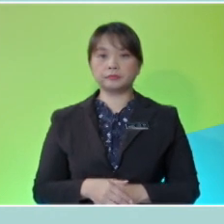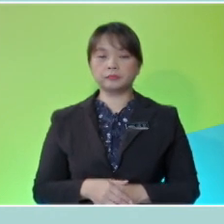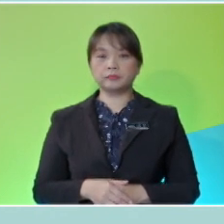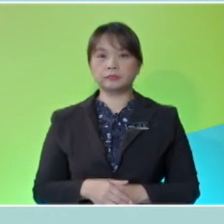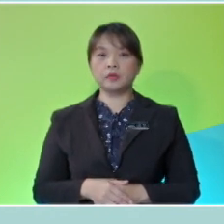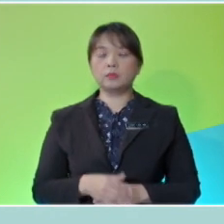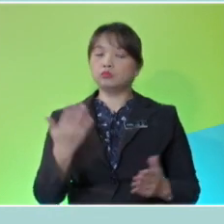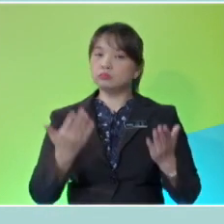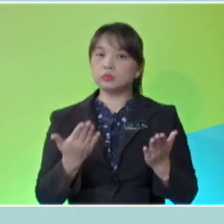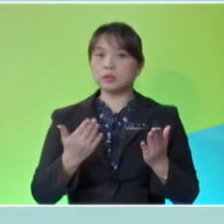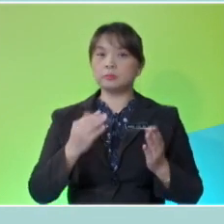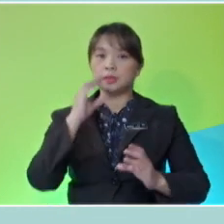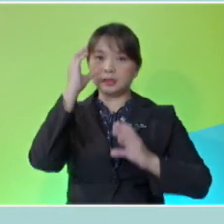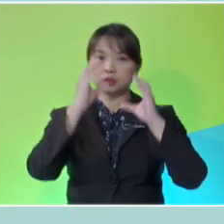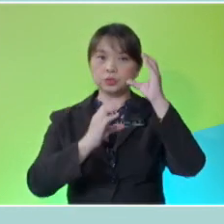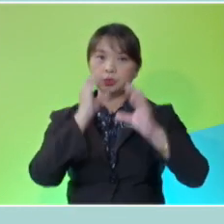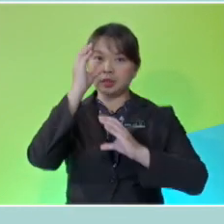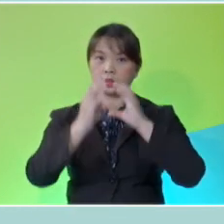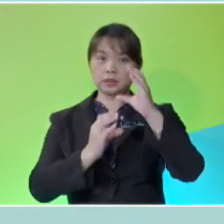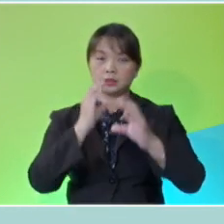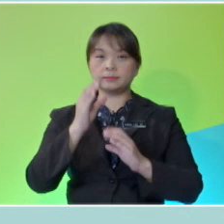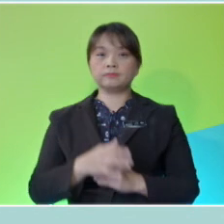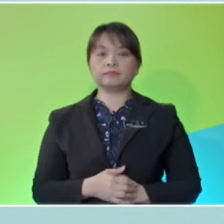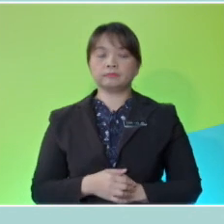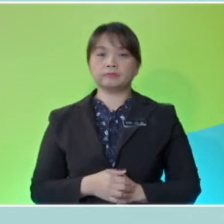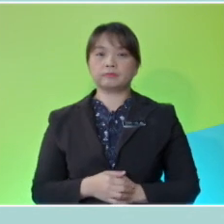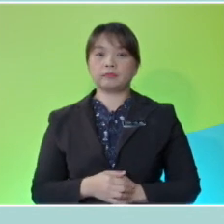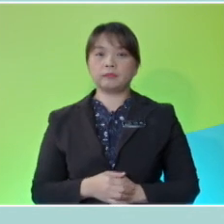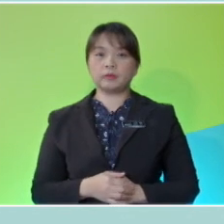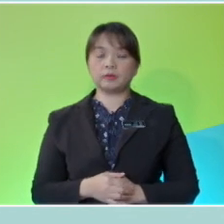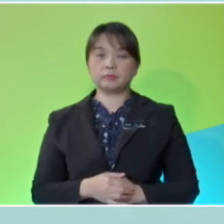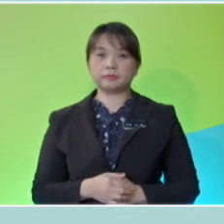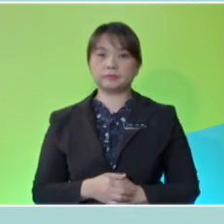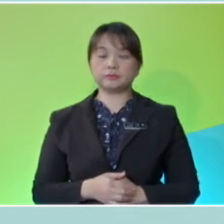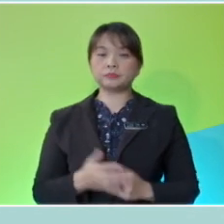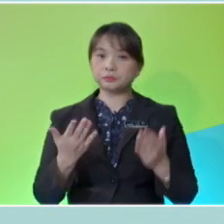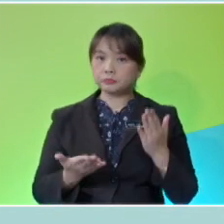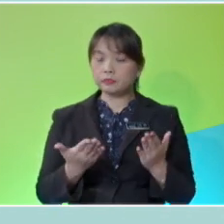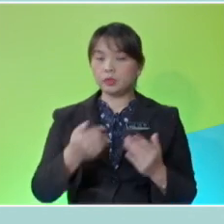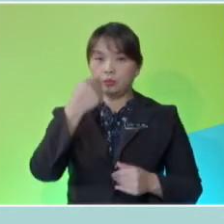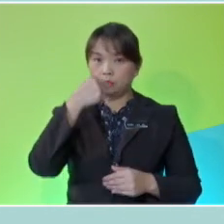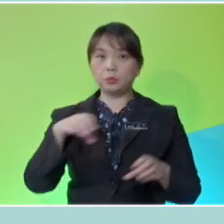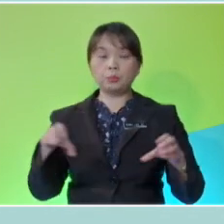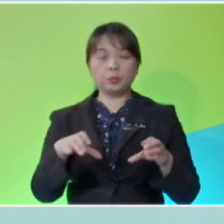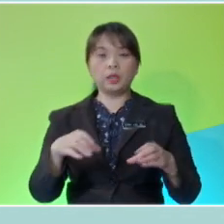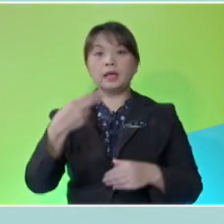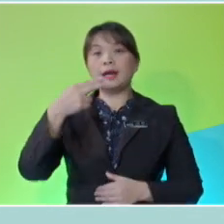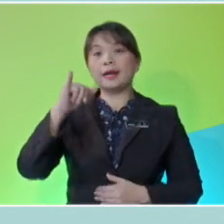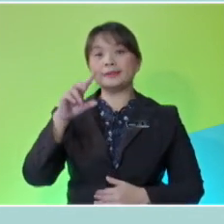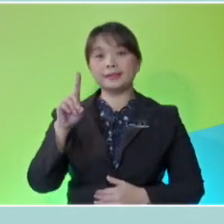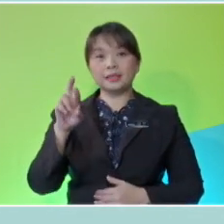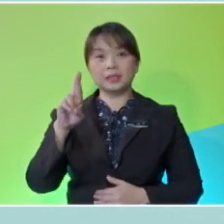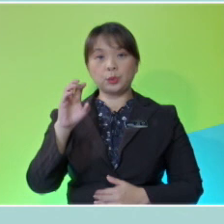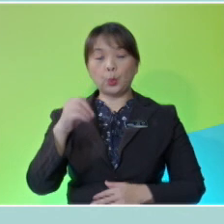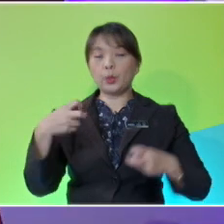pelancungan Highland kan Oke tali komunikasi dan kuase hydrolik Kirana di kawasan Tanah Tinggi terdapat kawasan sungai di mana